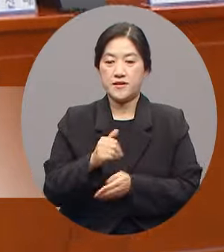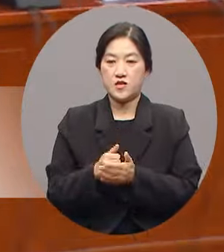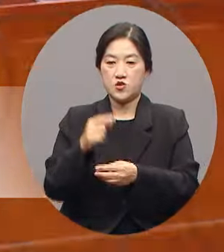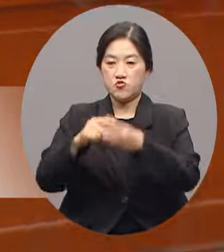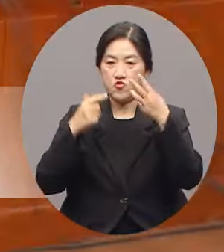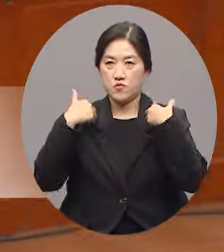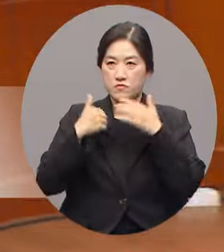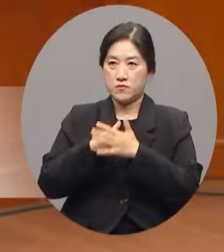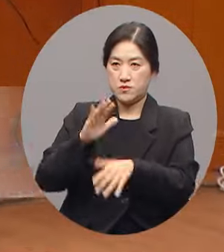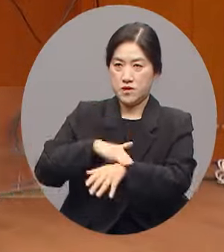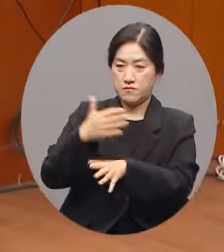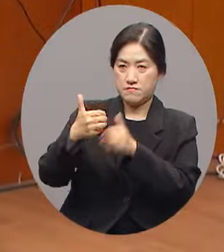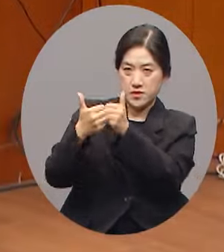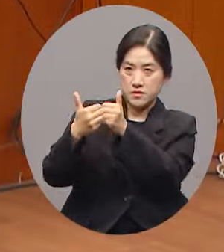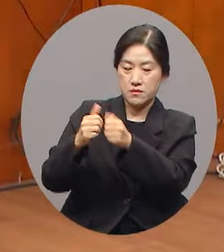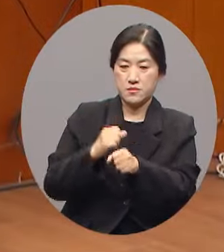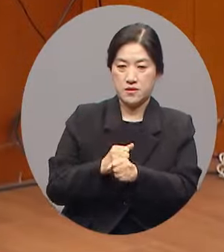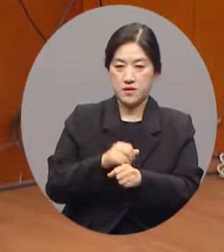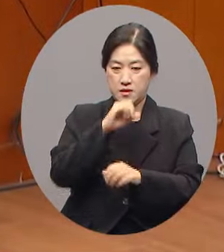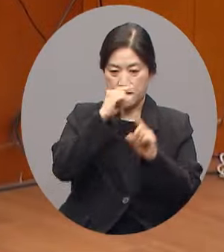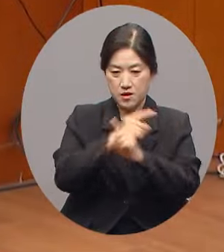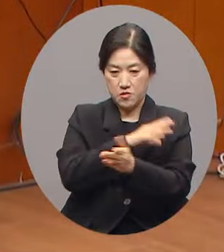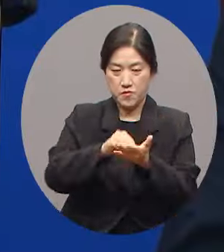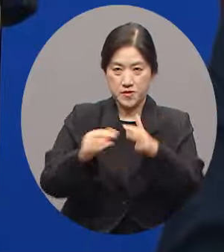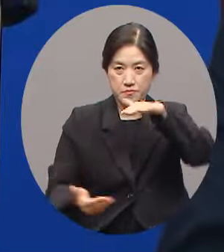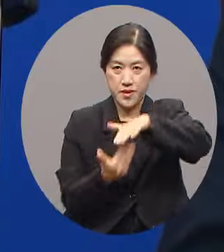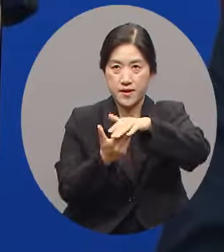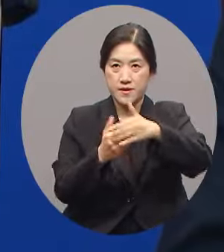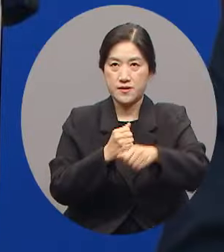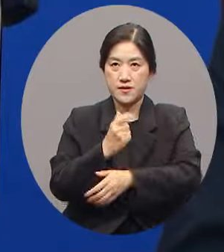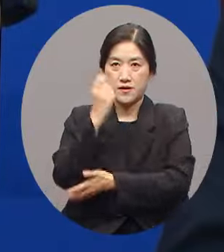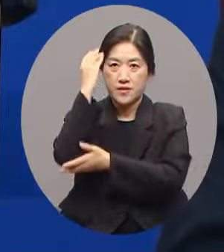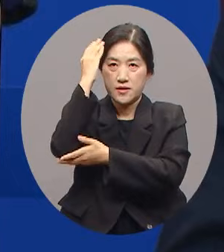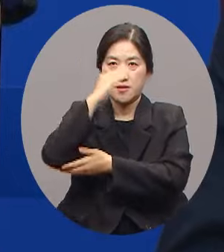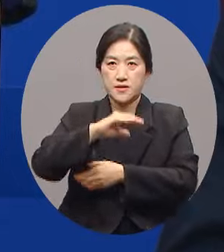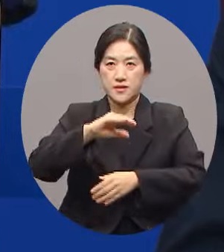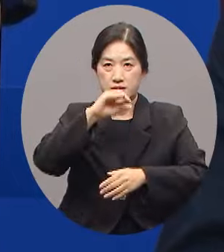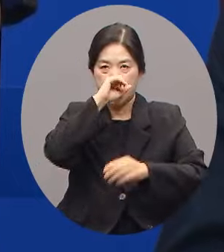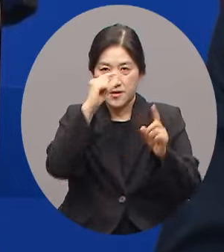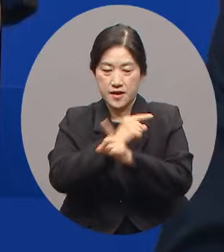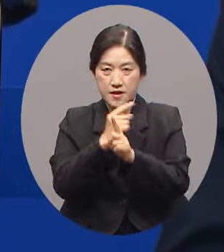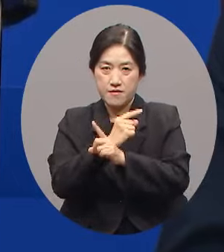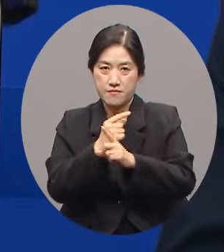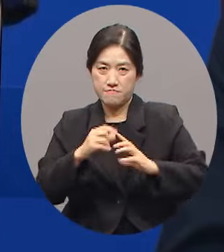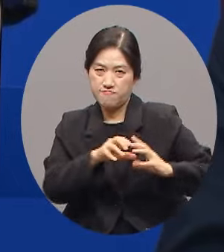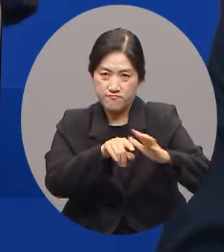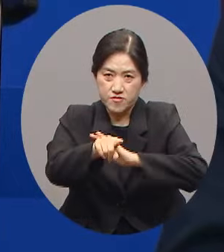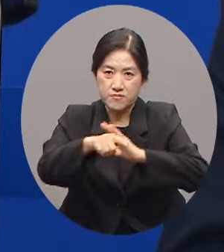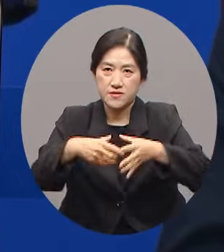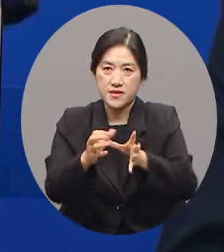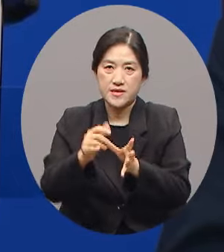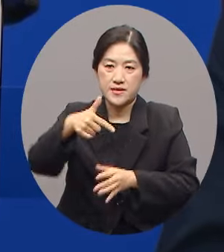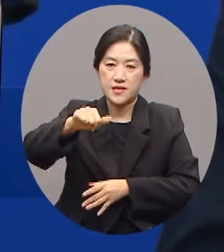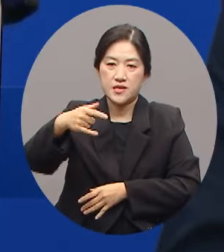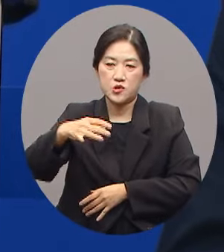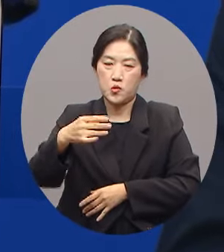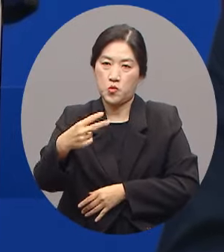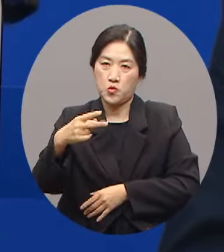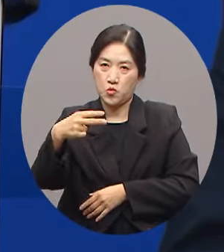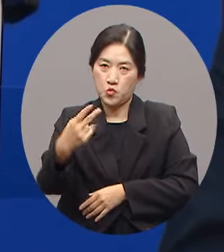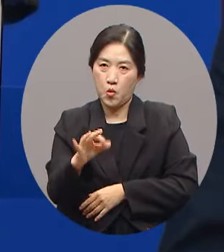견제와 개혁과제의 완수를 강조했습니다. 개혁 기동대답게 과감하게 돌파하는 원내대표단이